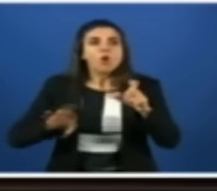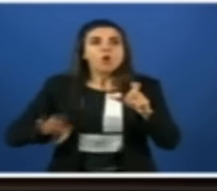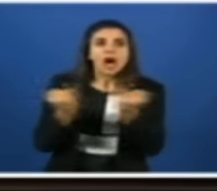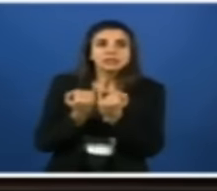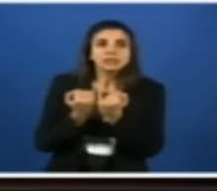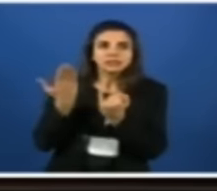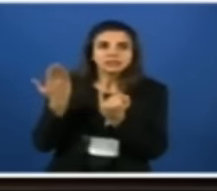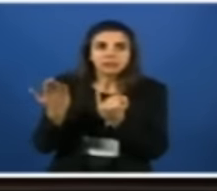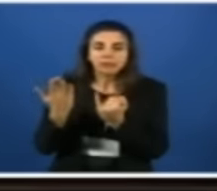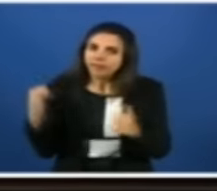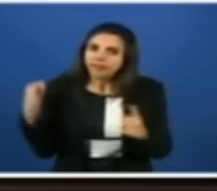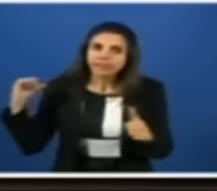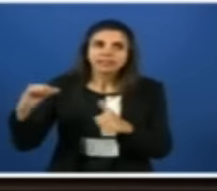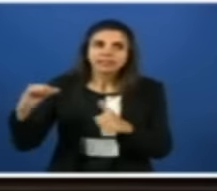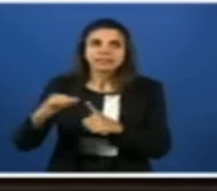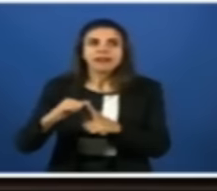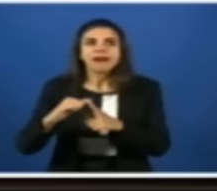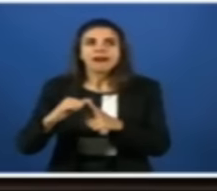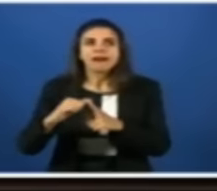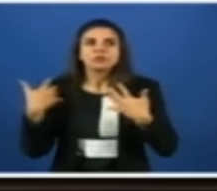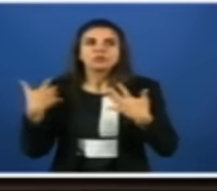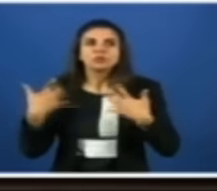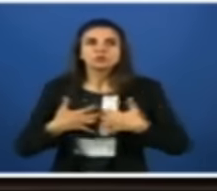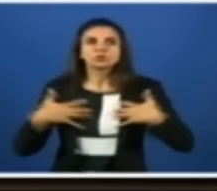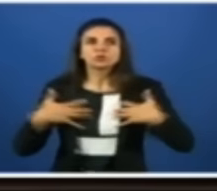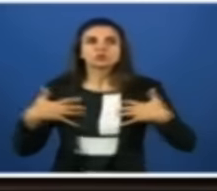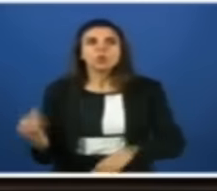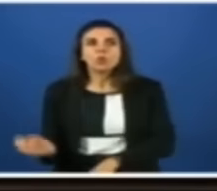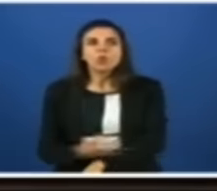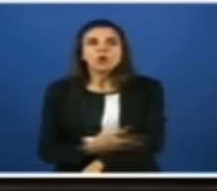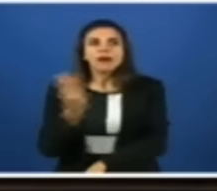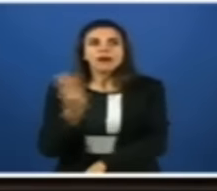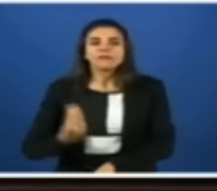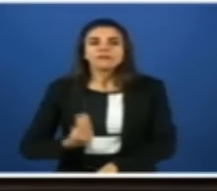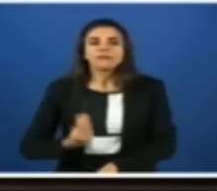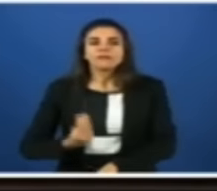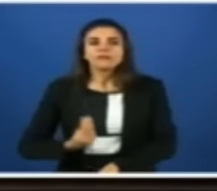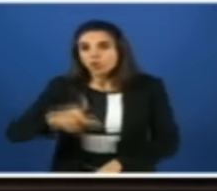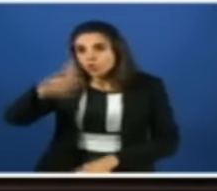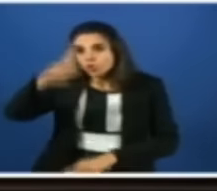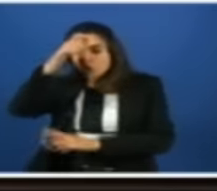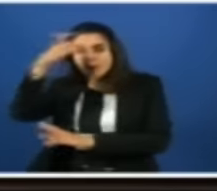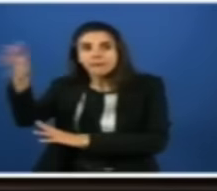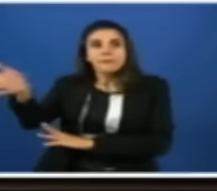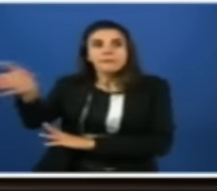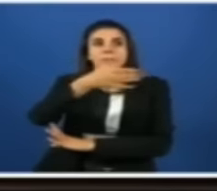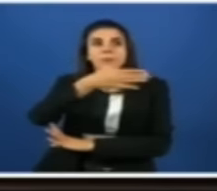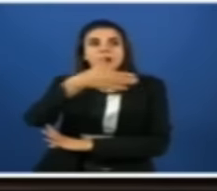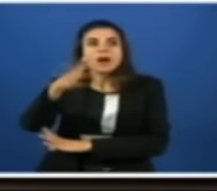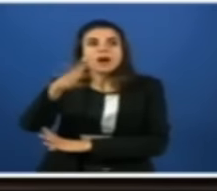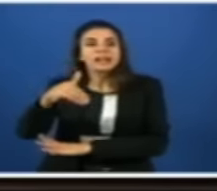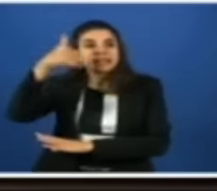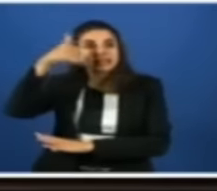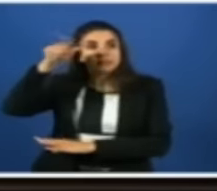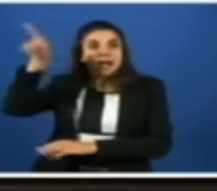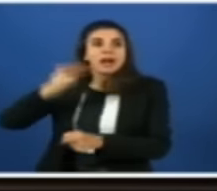kardeşimiz yine göğsümüzü kabarttı. Türk bayrağını